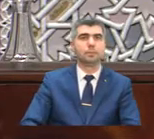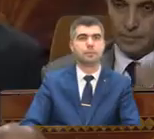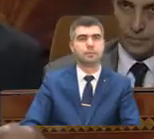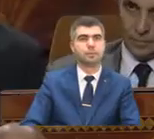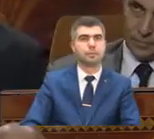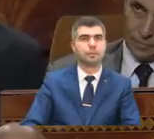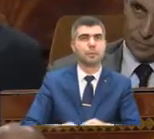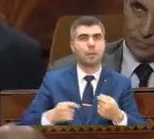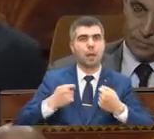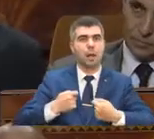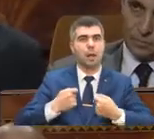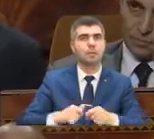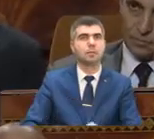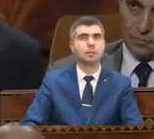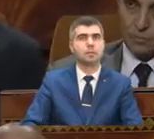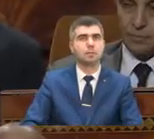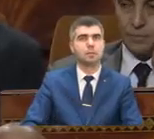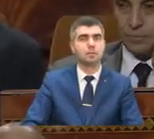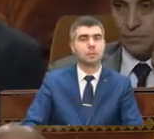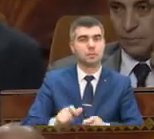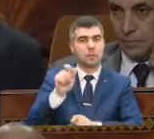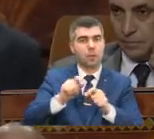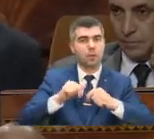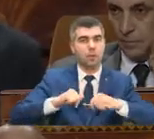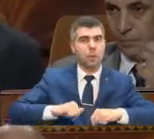سيد الرئيس، سيد الوزير،